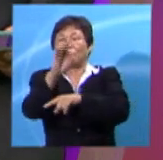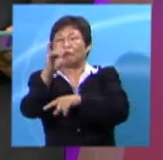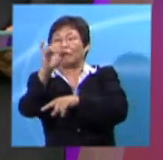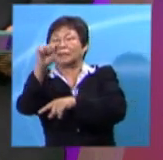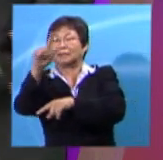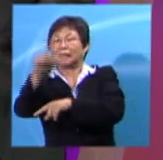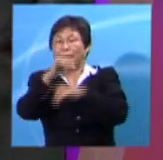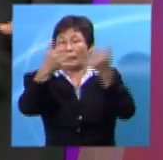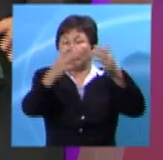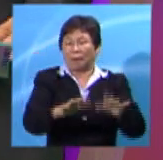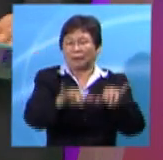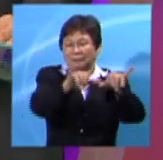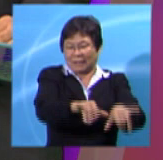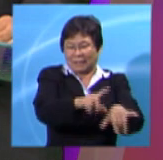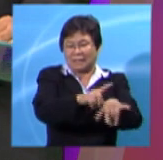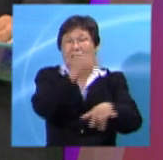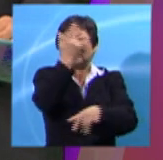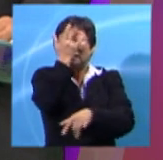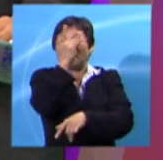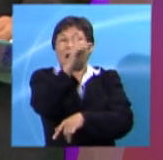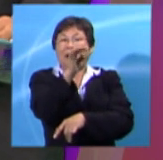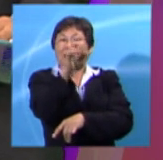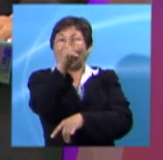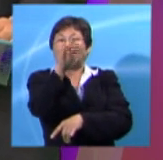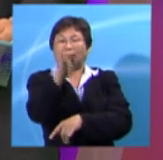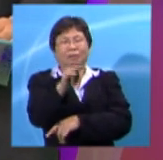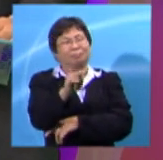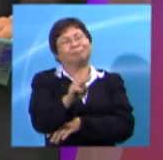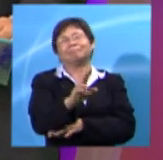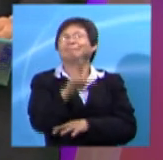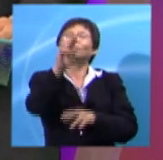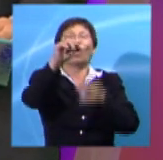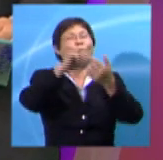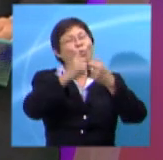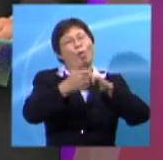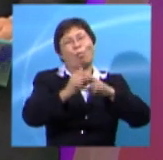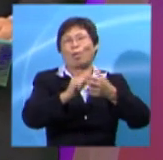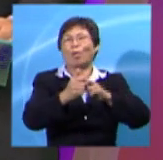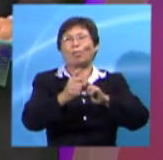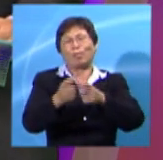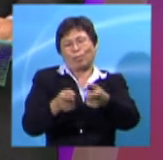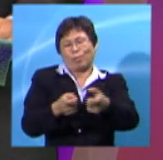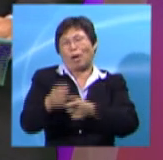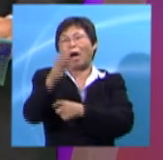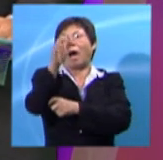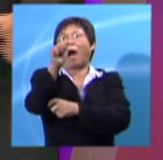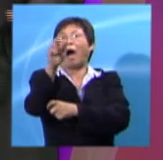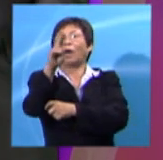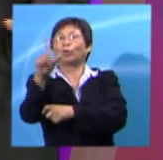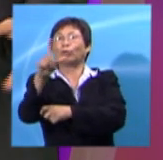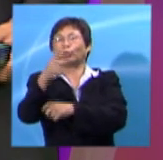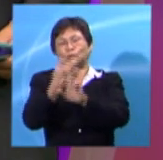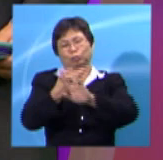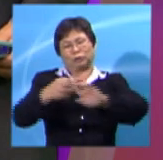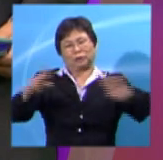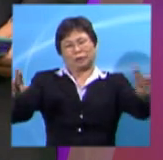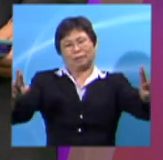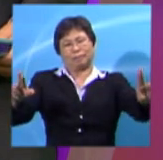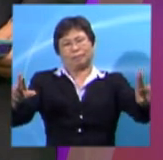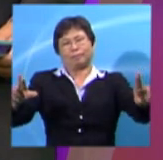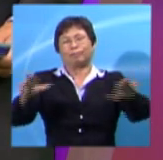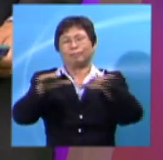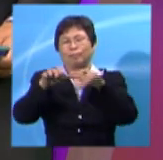dan pemain yang berpangkalan di Jerman Kevin Lim bukan satu masalah buat pengendali sementara Arul selvaraj untuk mempersiapkan